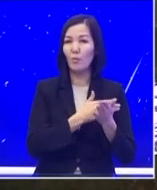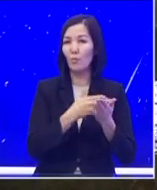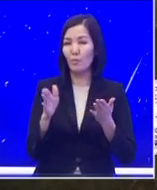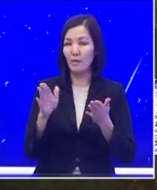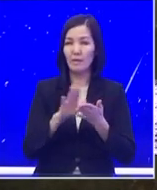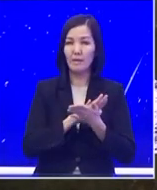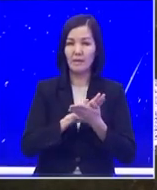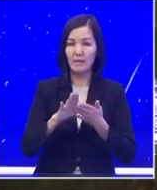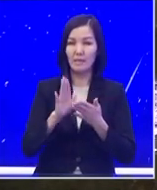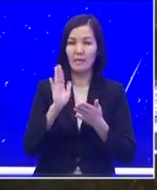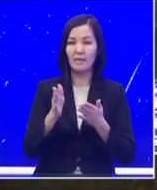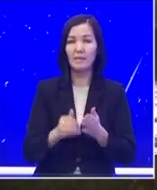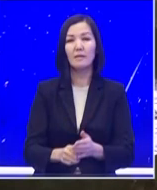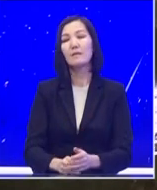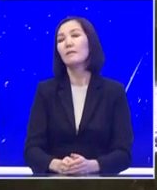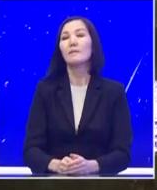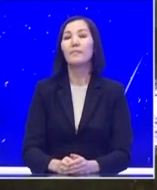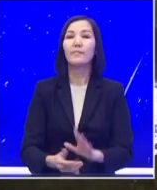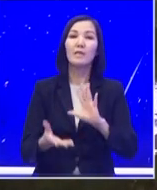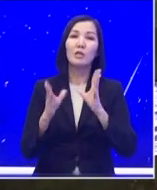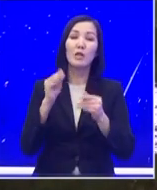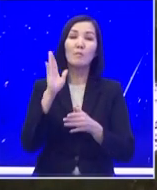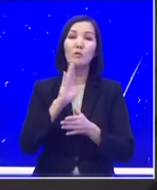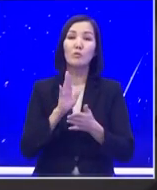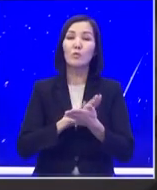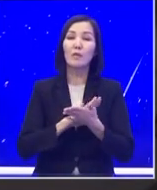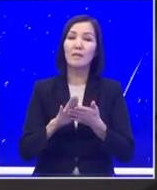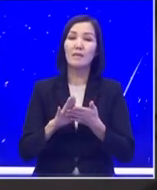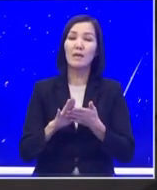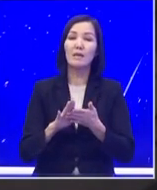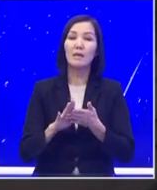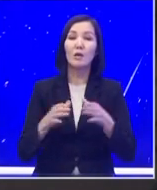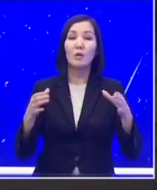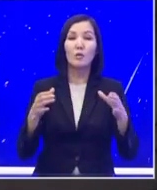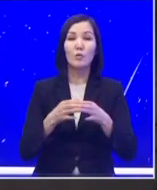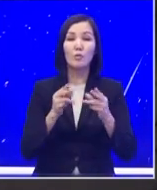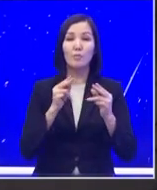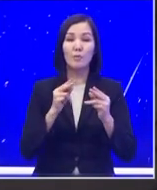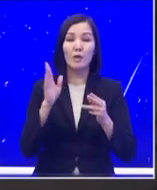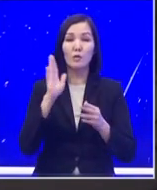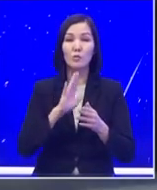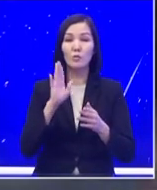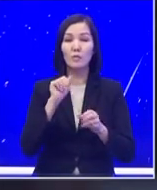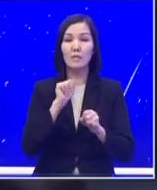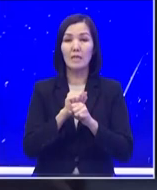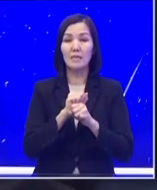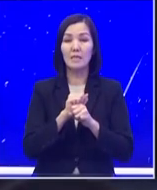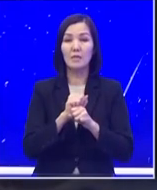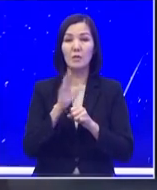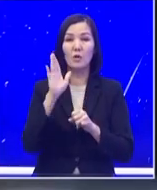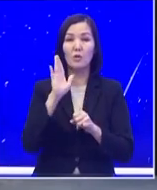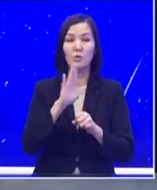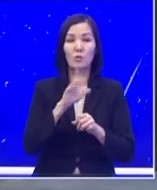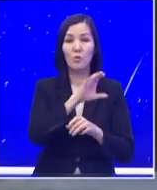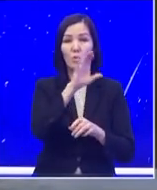залалдансыздандырады. Обеззараживание воды. Жалпы су таза. Осылайша топ мүшелері су сүзу станциясы мен су құбырларынан